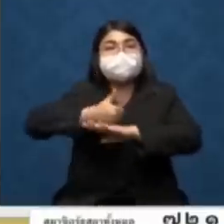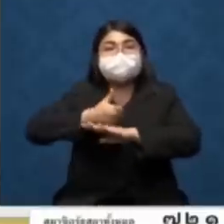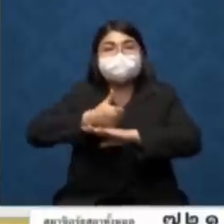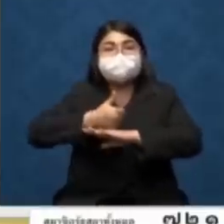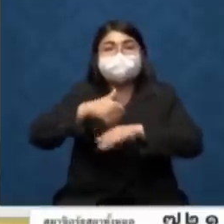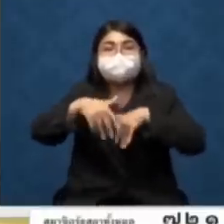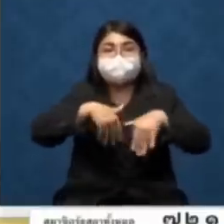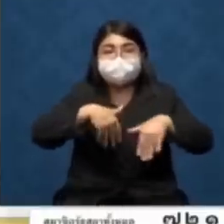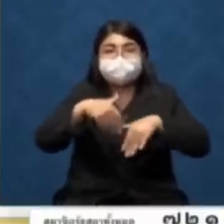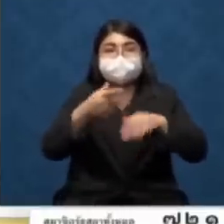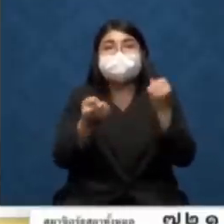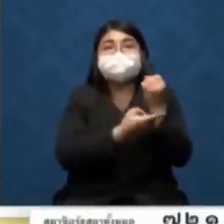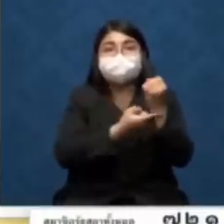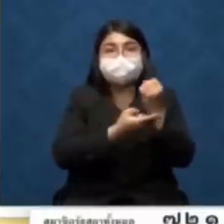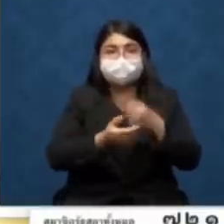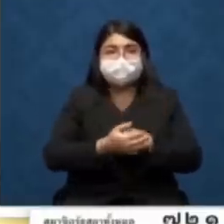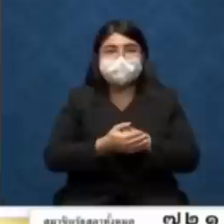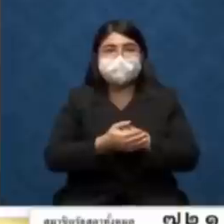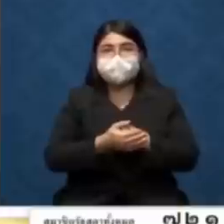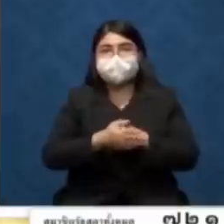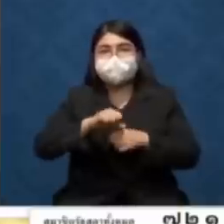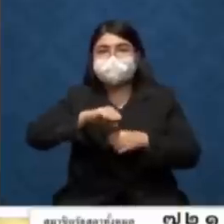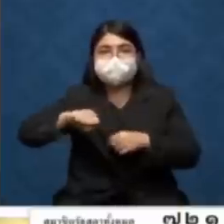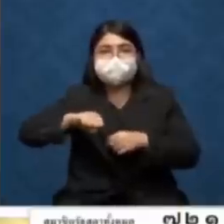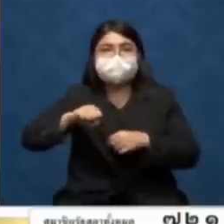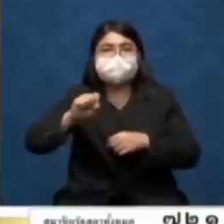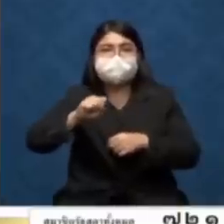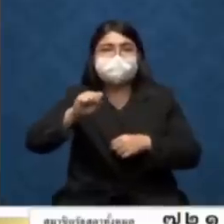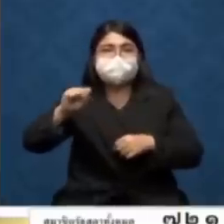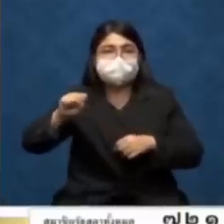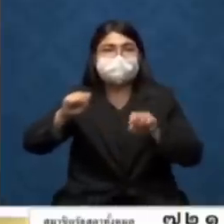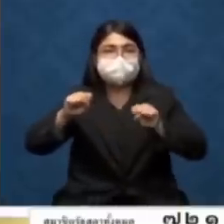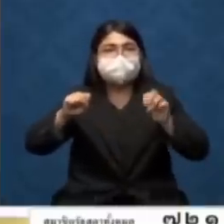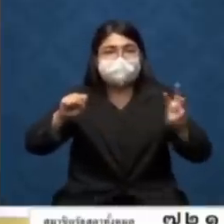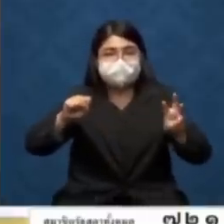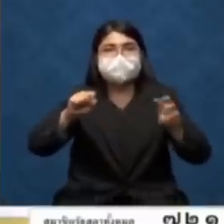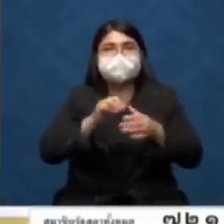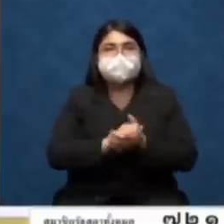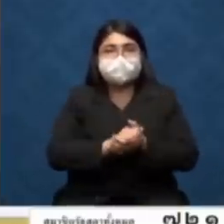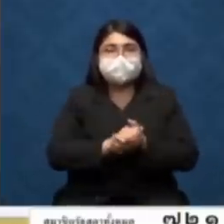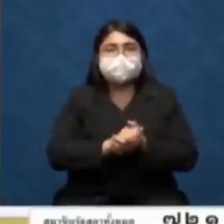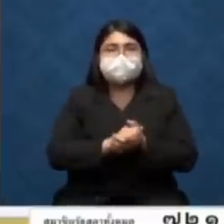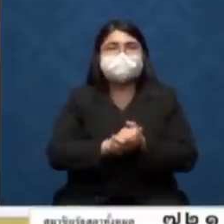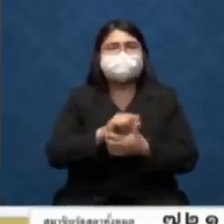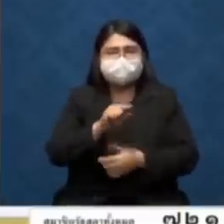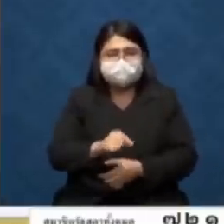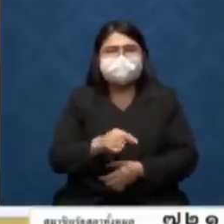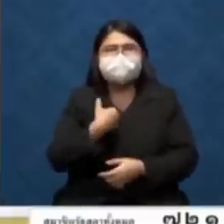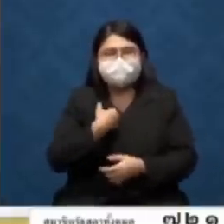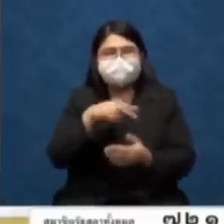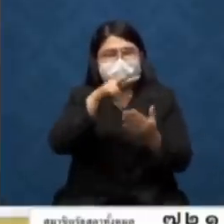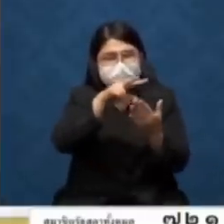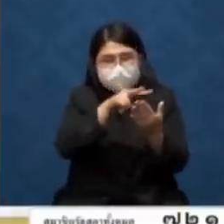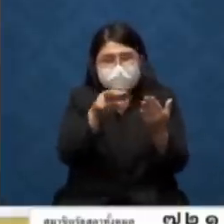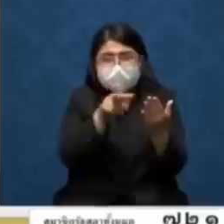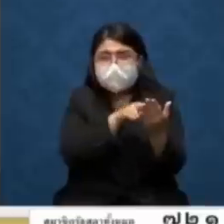ความกังวลไม่วจะเป็จากซีกสอสอหรอจากซกสอวอครับผมยืนยานชัดเจนครัก็อ่านตั้งแต่ทุก